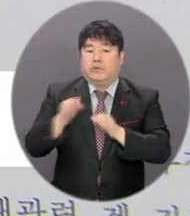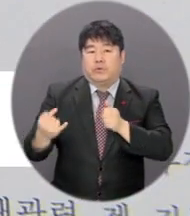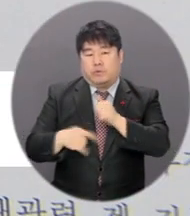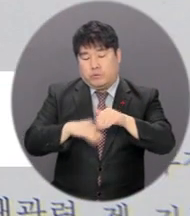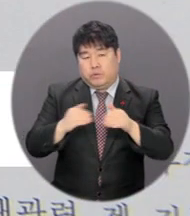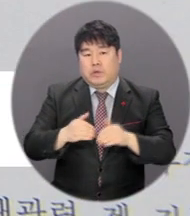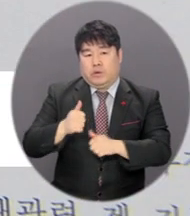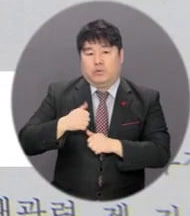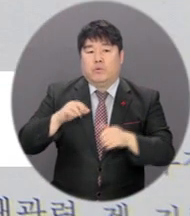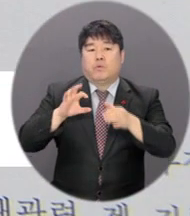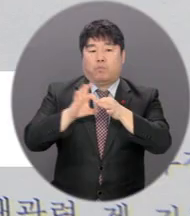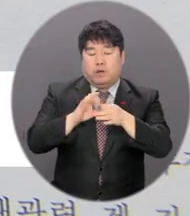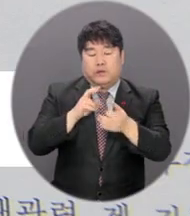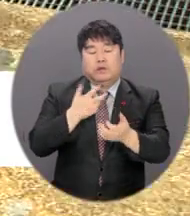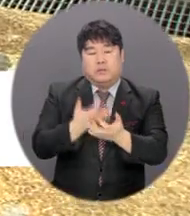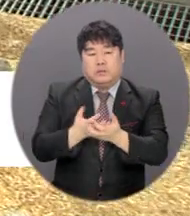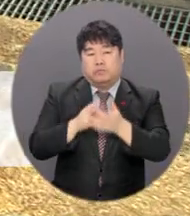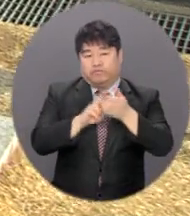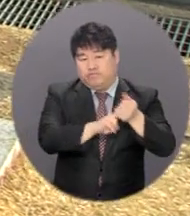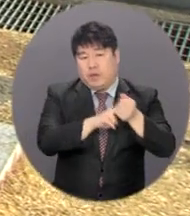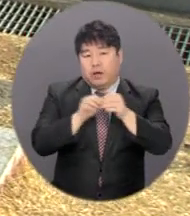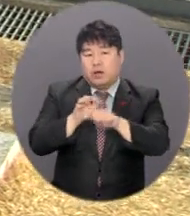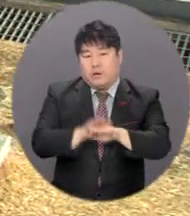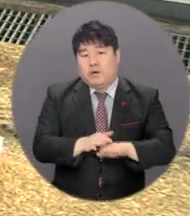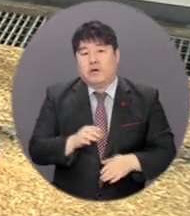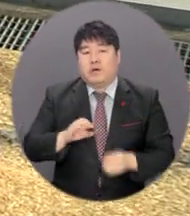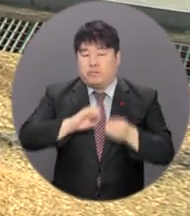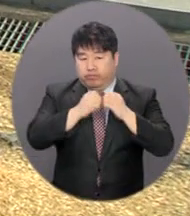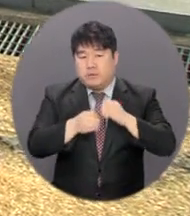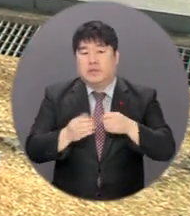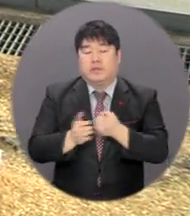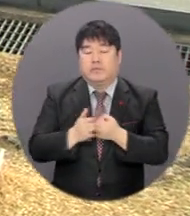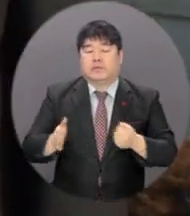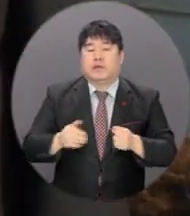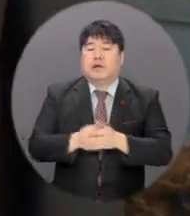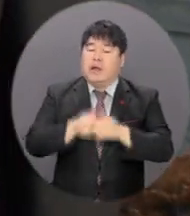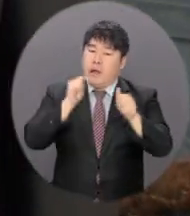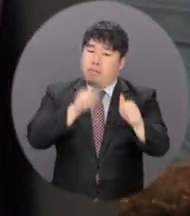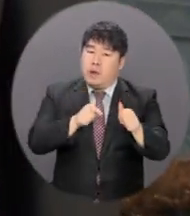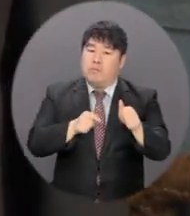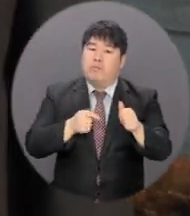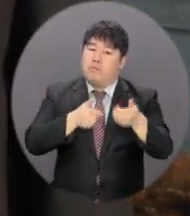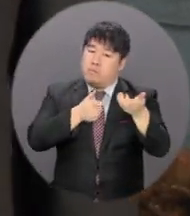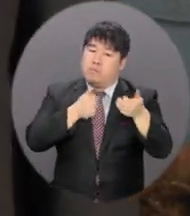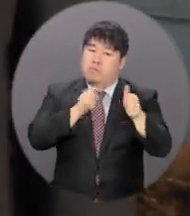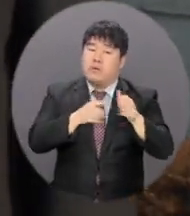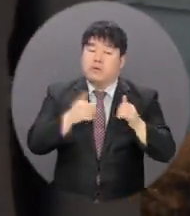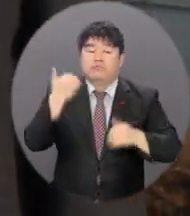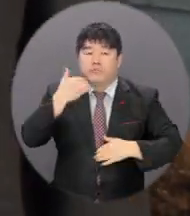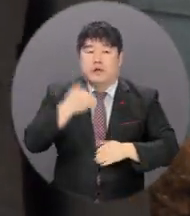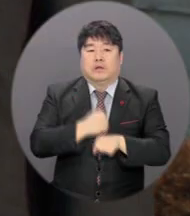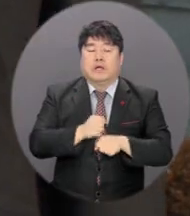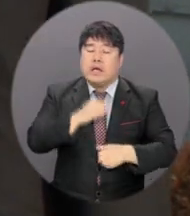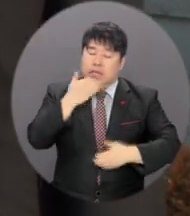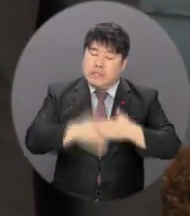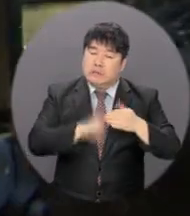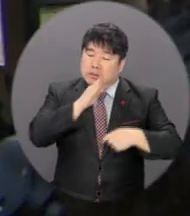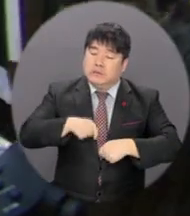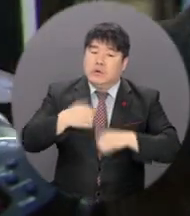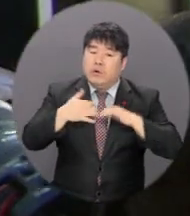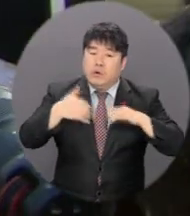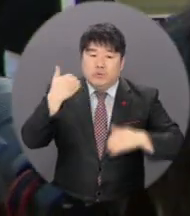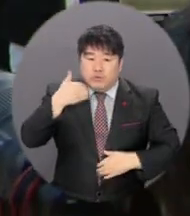자료를 은폐하거나 왜곡했기 때문입니다. 발포 명령자가 누구였는지를 포함해 남은 진실을 밝히는 일은